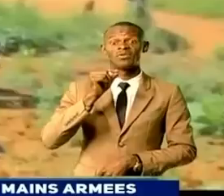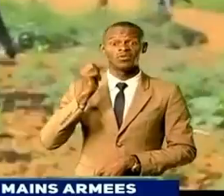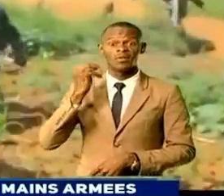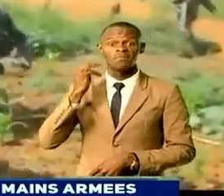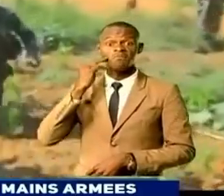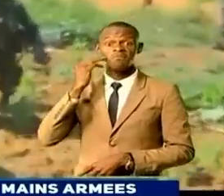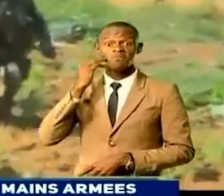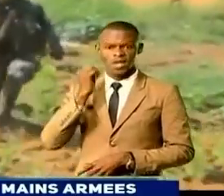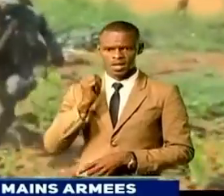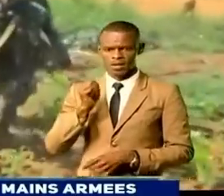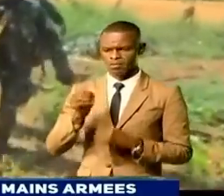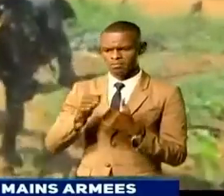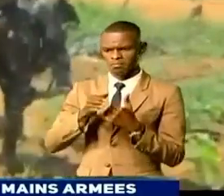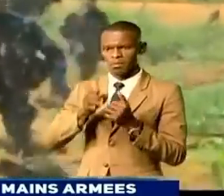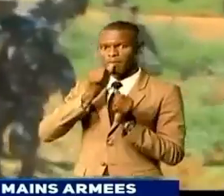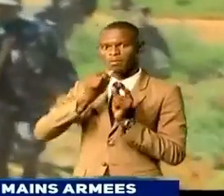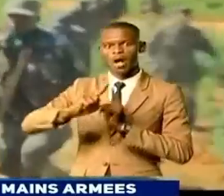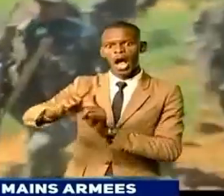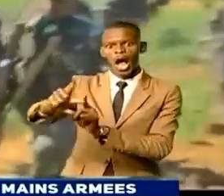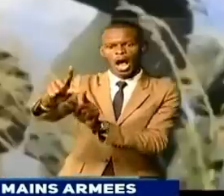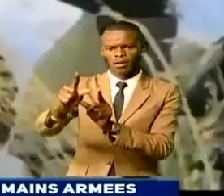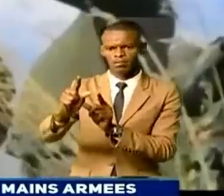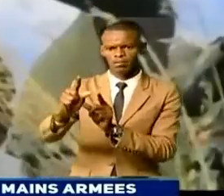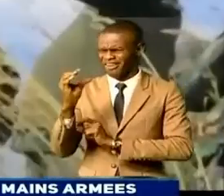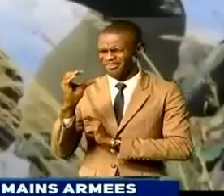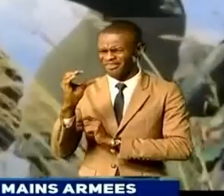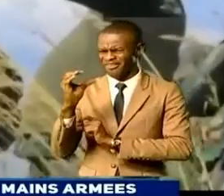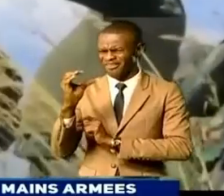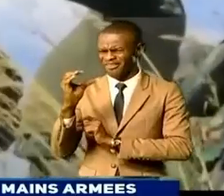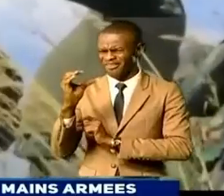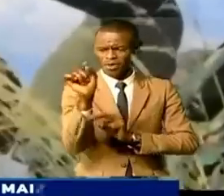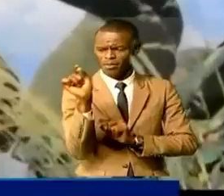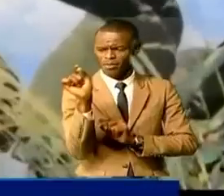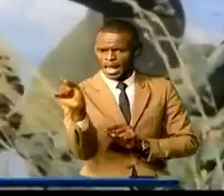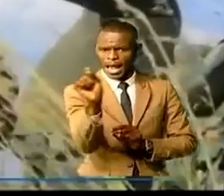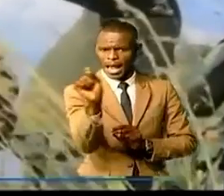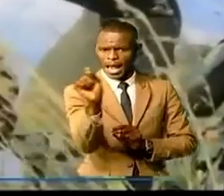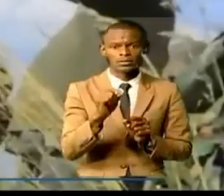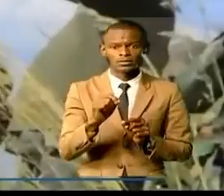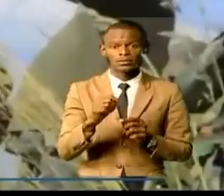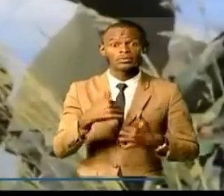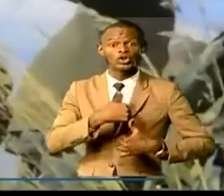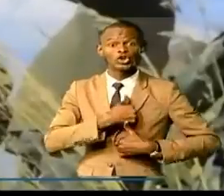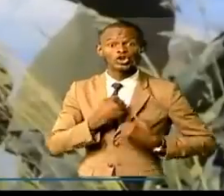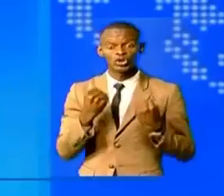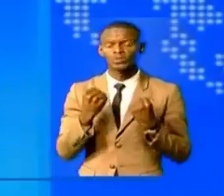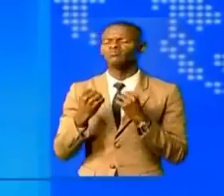Albert, notamment au village Café, groupement Los Andrema, chefferie de Baïmanor, en territoire de...